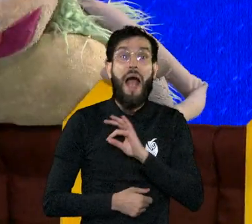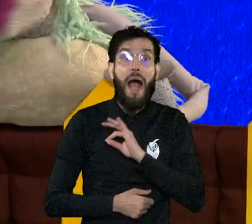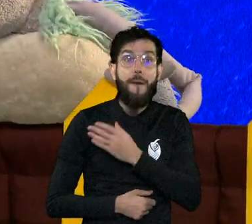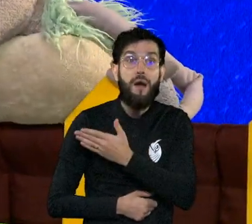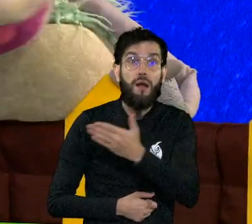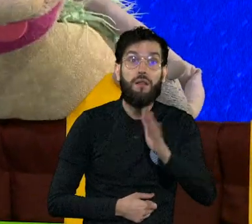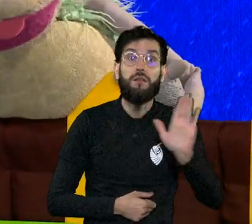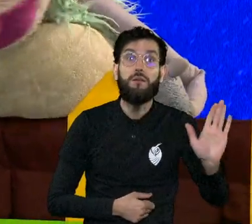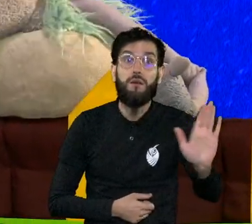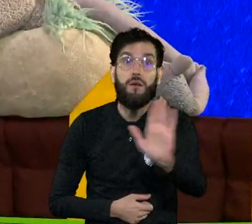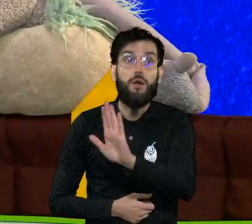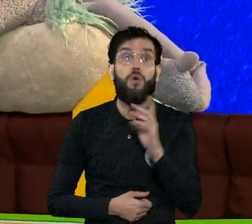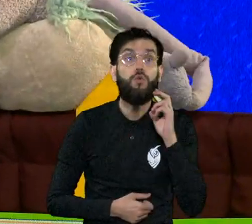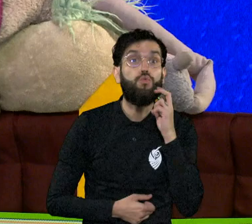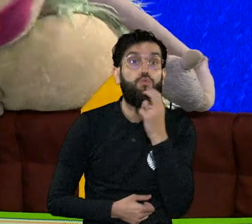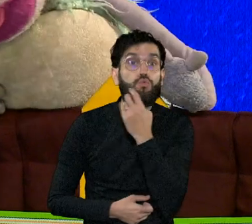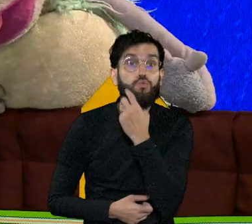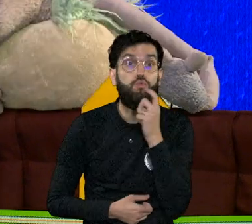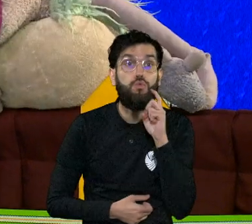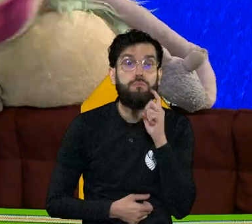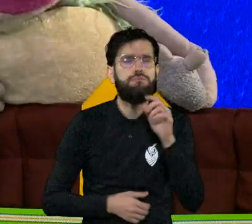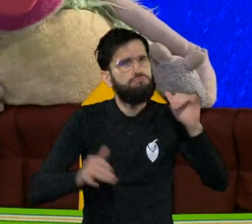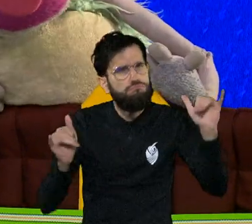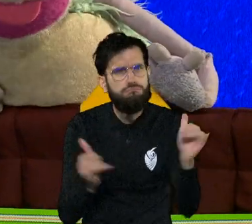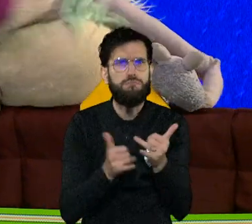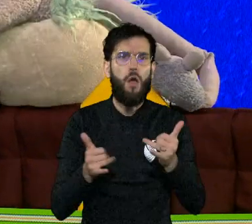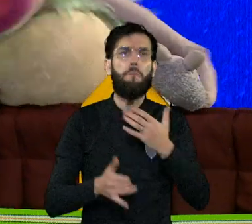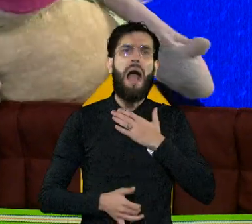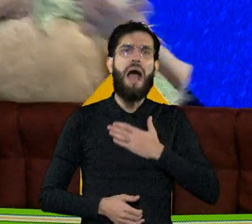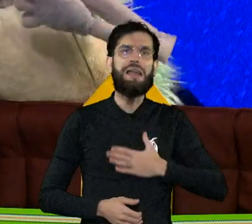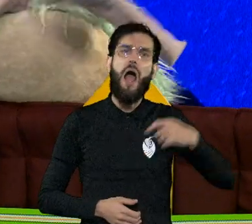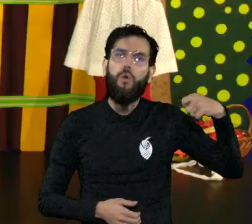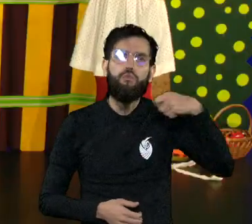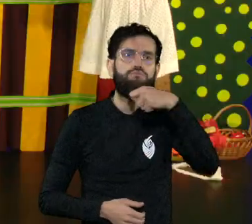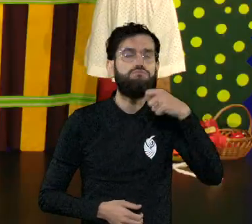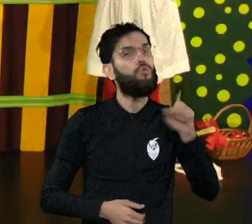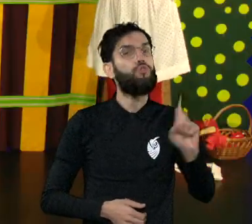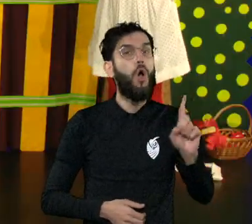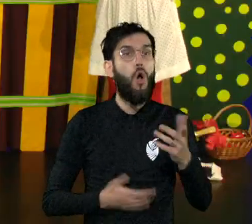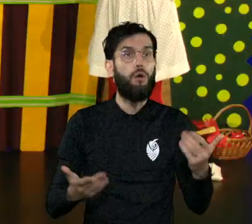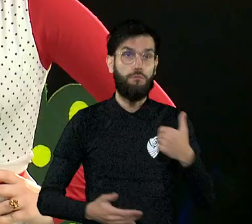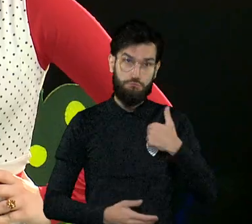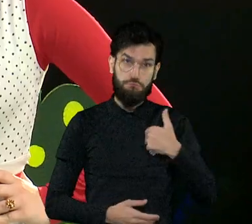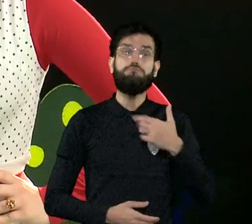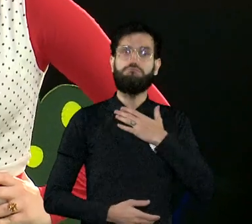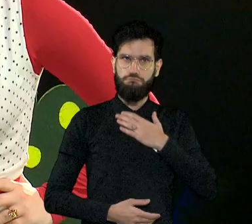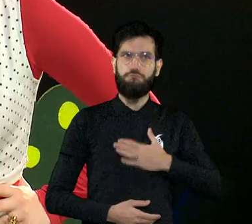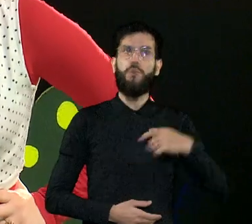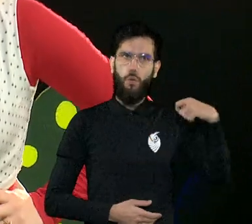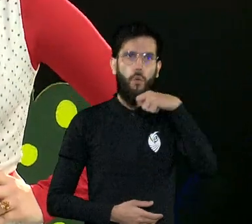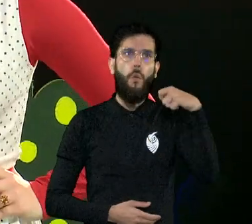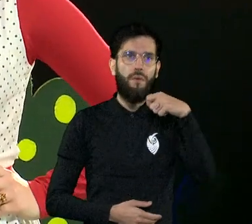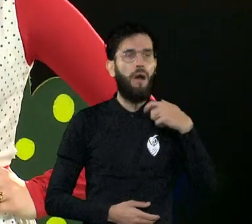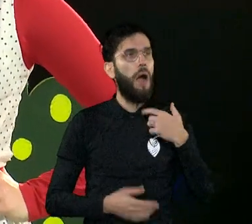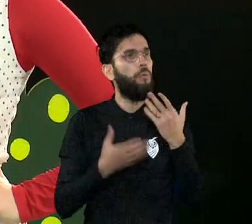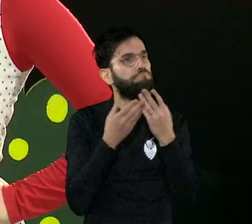čo vaše zúbky? Kto z vás ich umýva naozaj rád? Ruku hore! No, ja si ich umývam veľmi rada. Je to potom